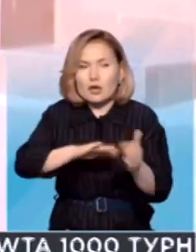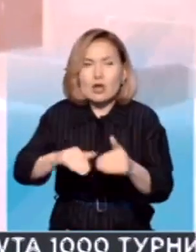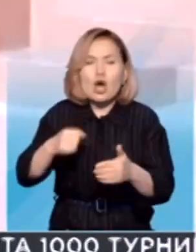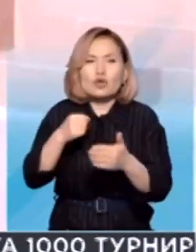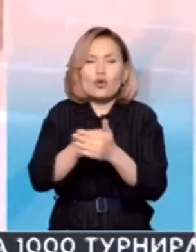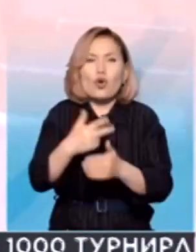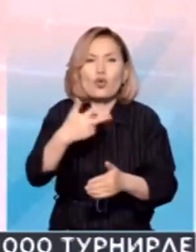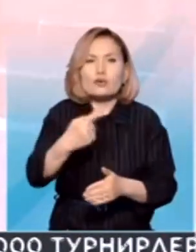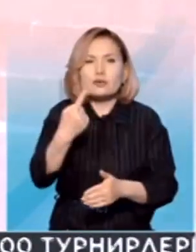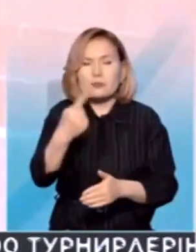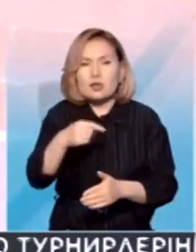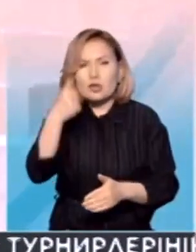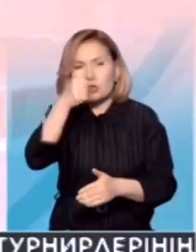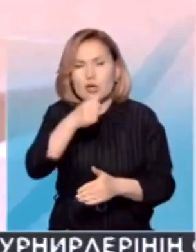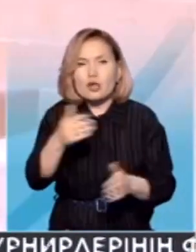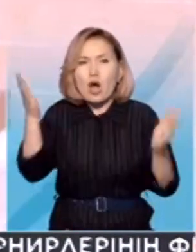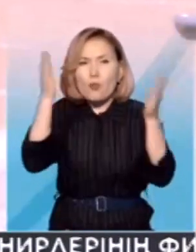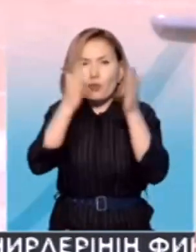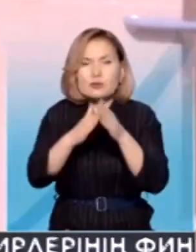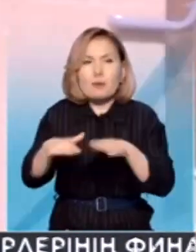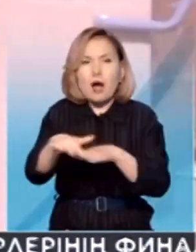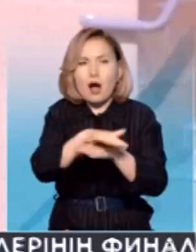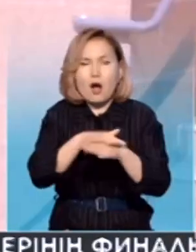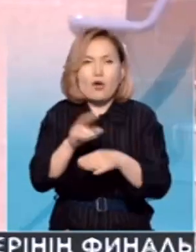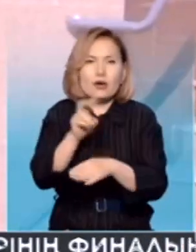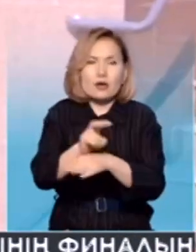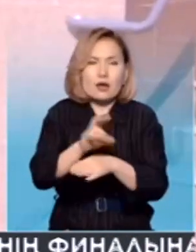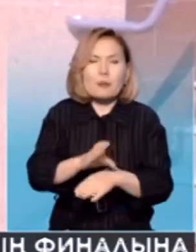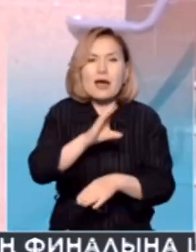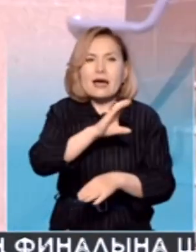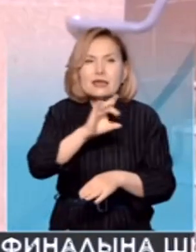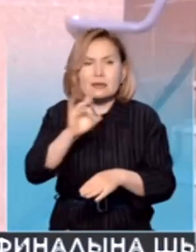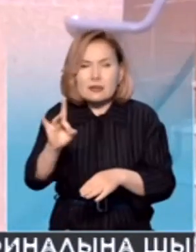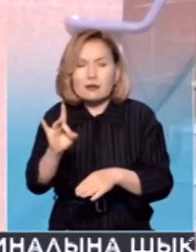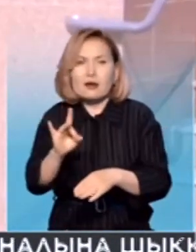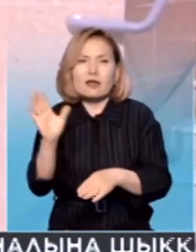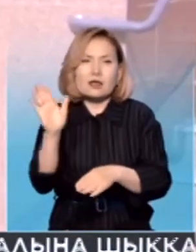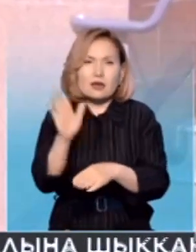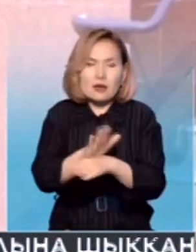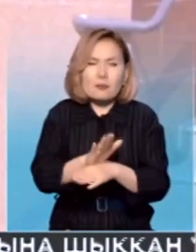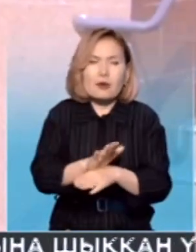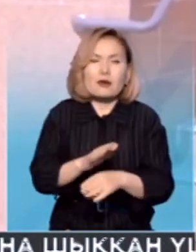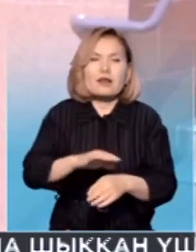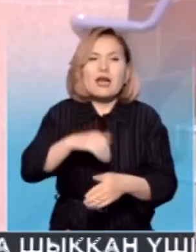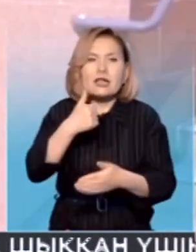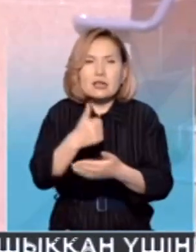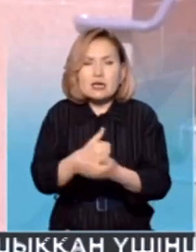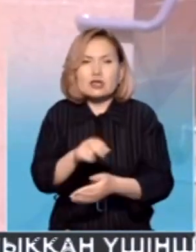дейін мұсылман қауымына қызмет етті. Алайда кеңес үкіметі әбден орныққан соң өзінің